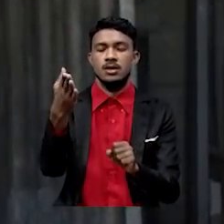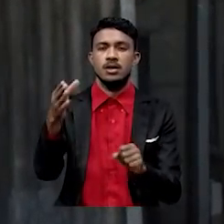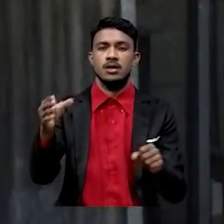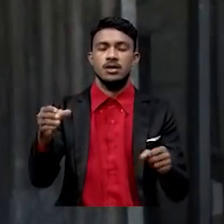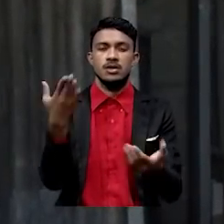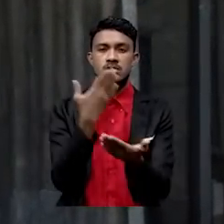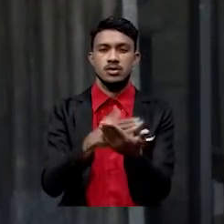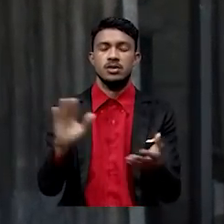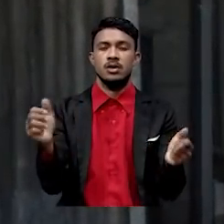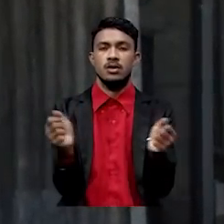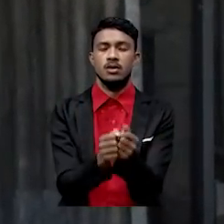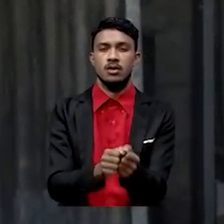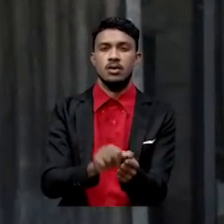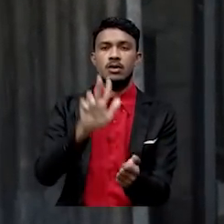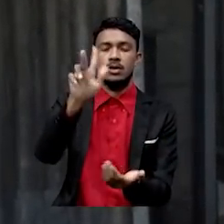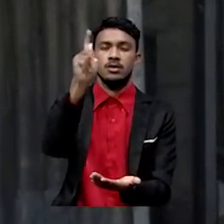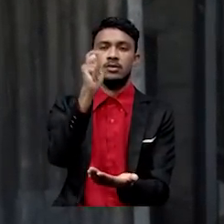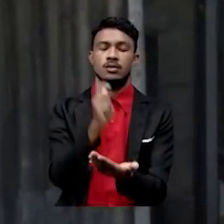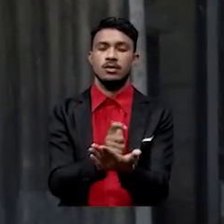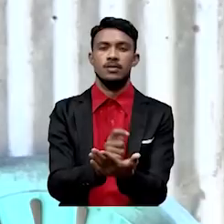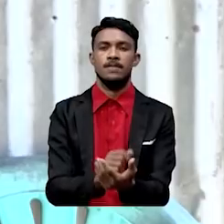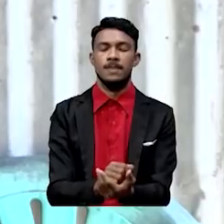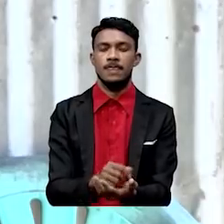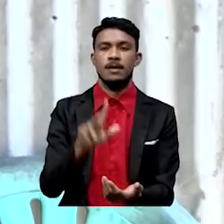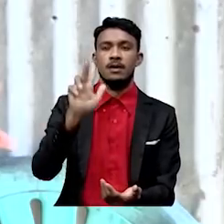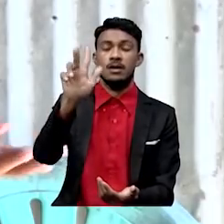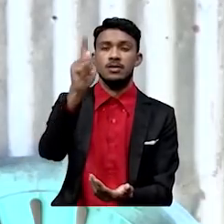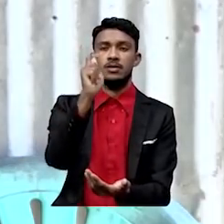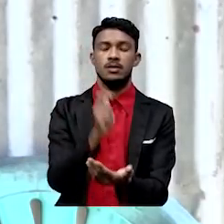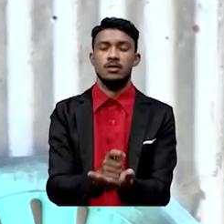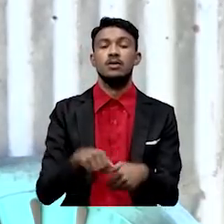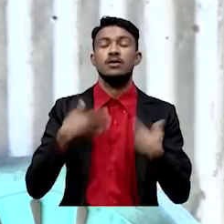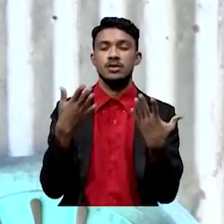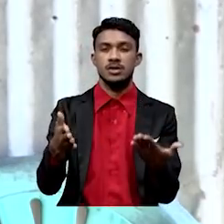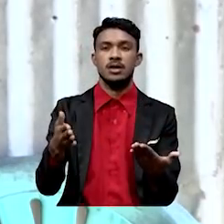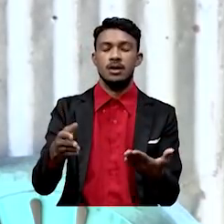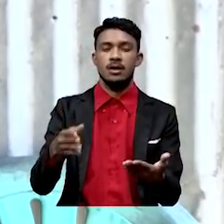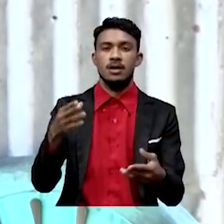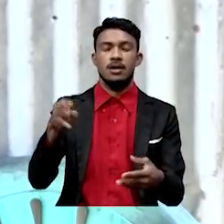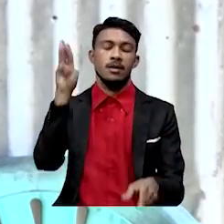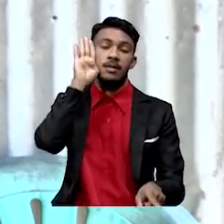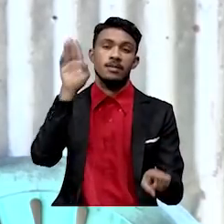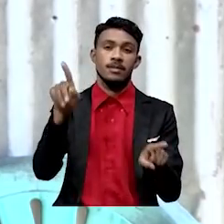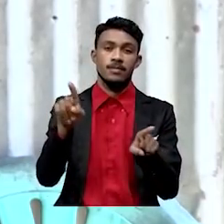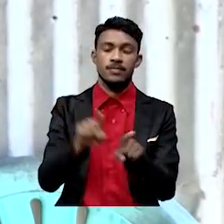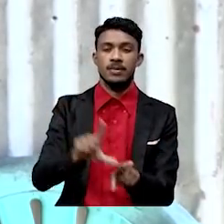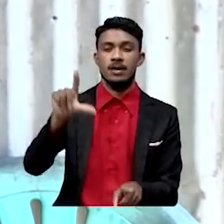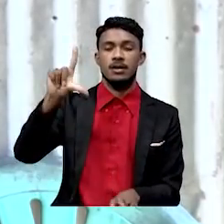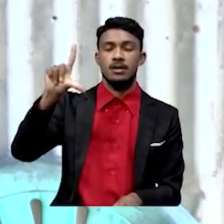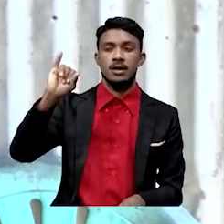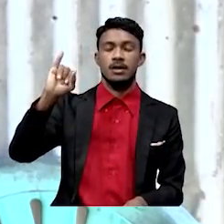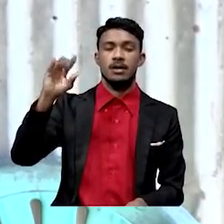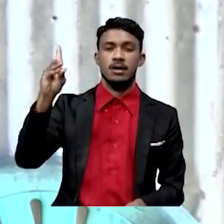foli rihun tolu. Rihun tolu ne, oisa mana lida bel fae. Nye fae husi ni